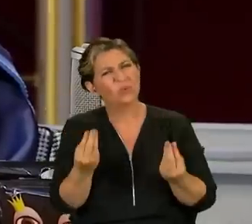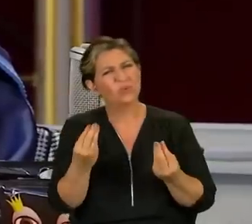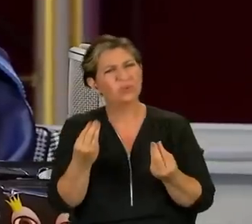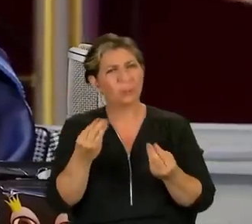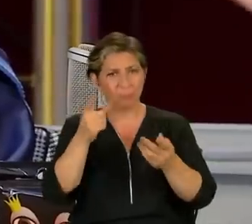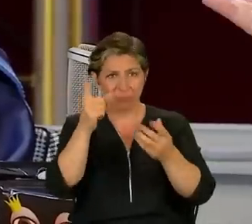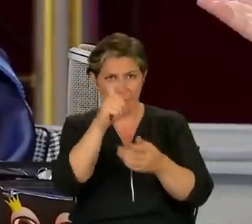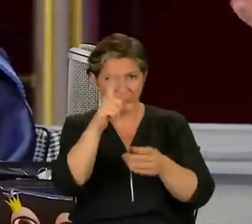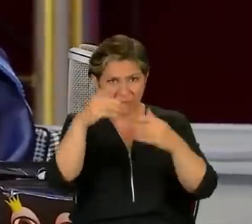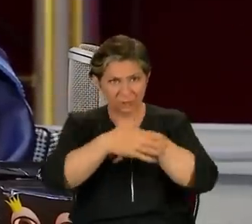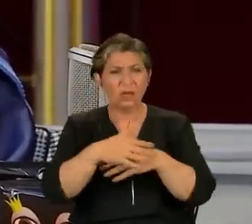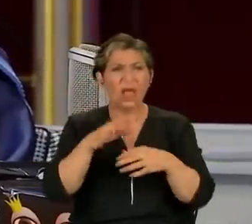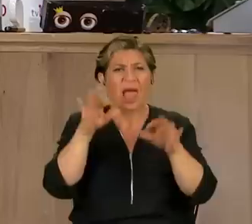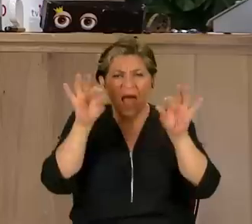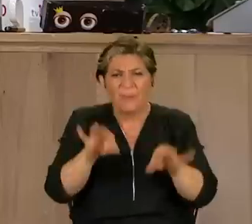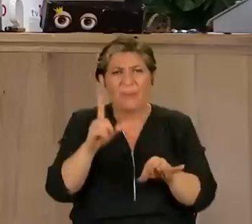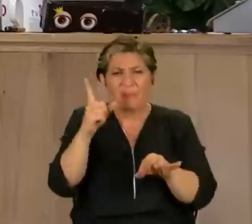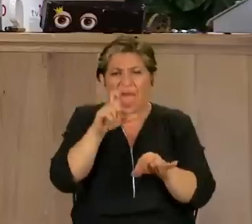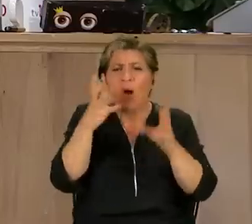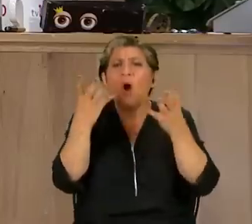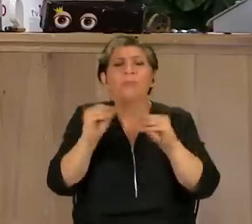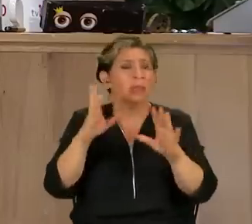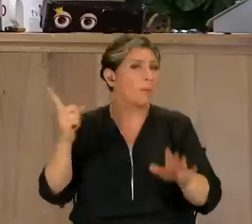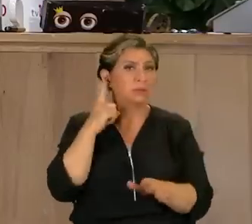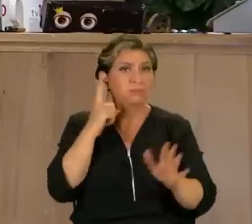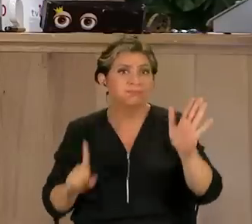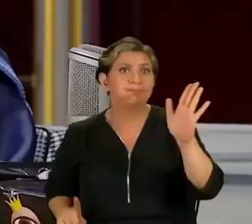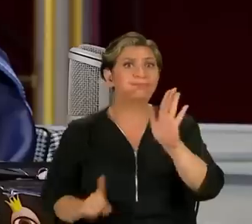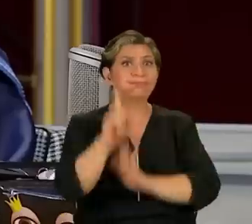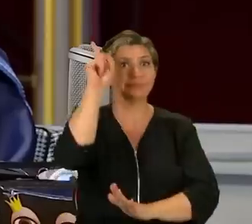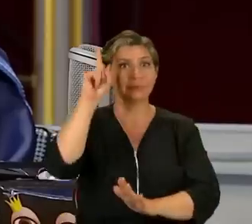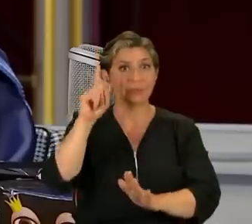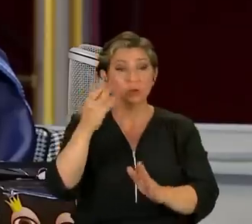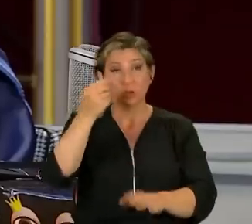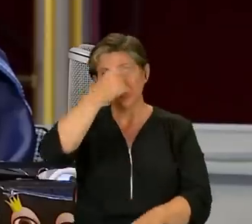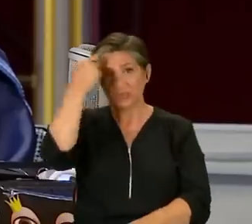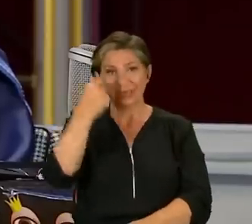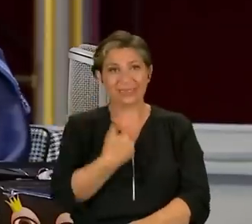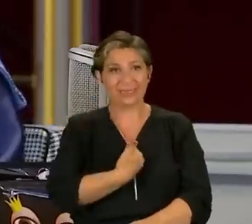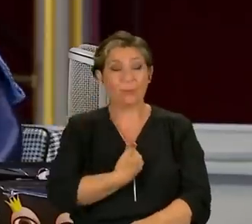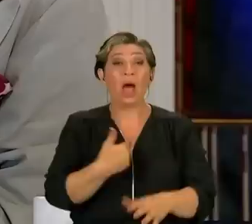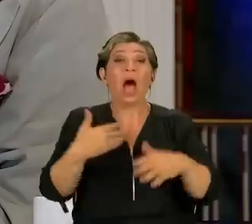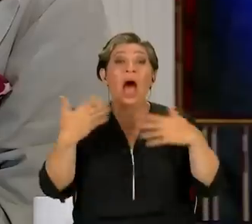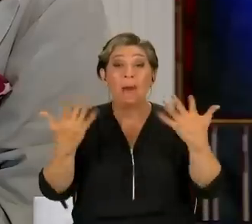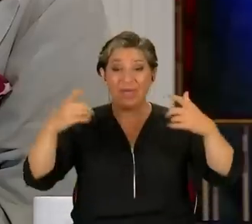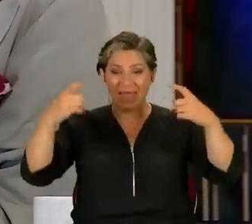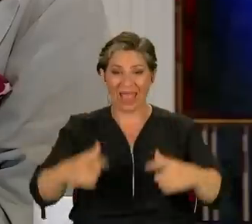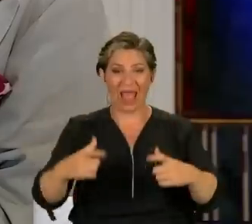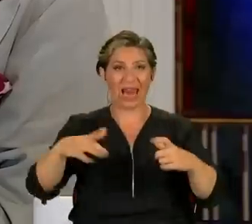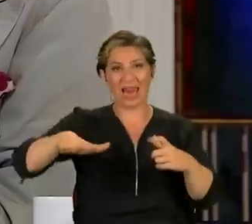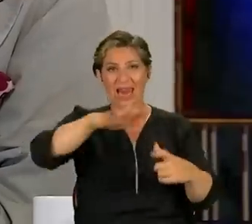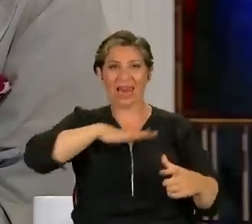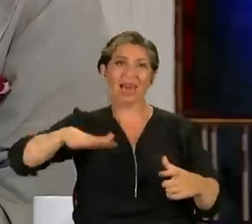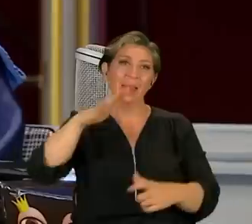oldum deyince hemen bir ayda mı bir gece hemen mi? Hemen hemen daha bir ay bile sürmedi. Hmm. Çok şanslıydım. Ama yerel